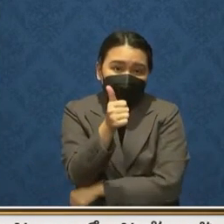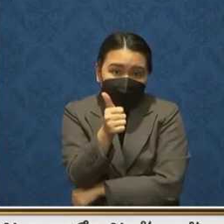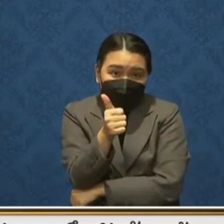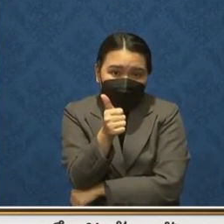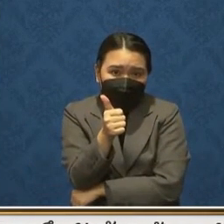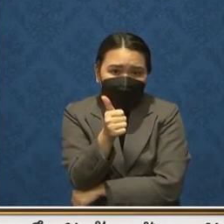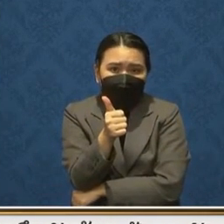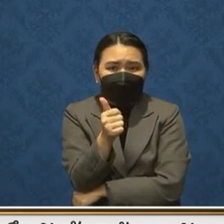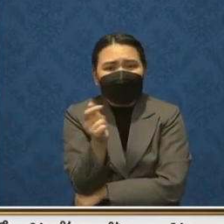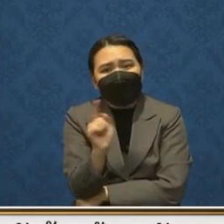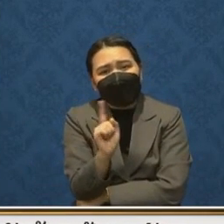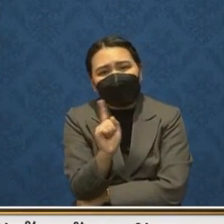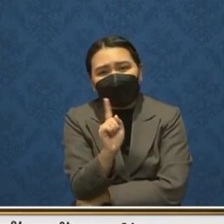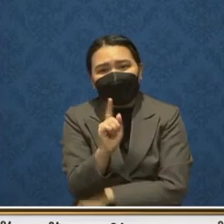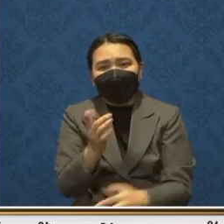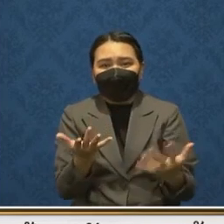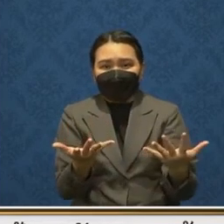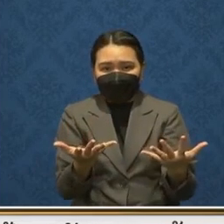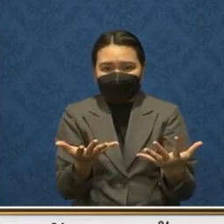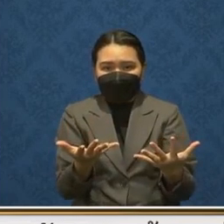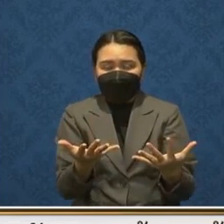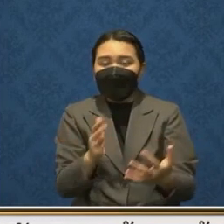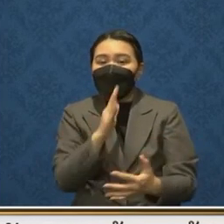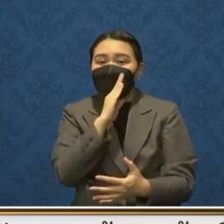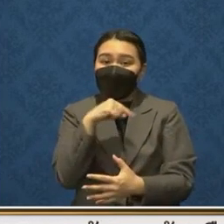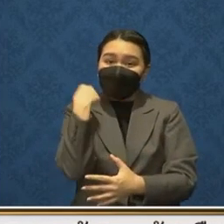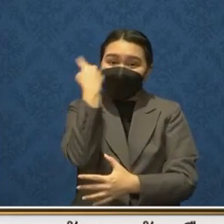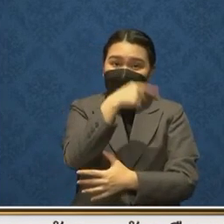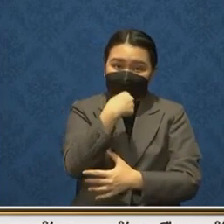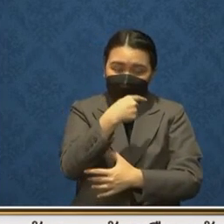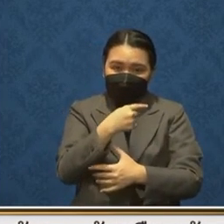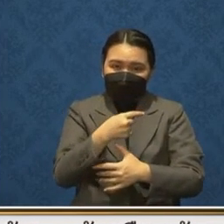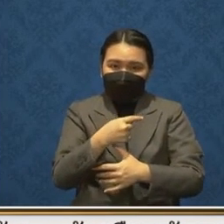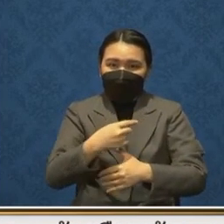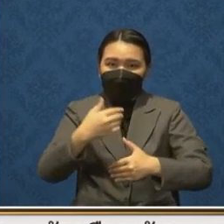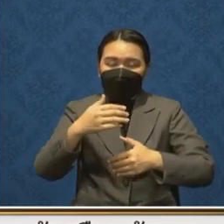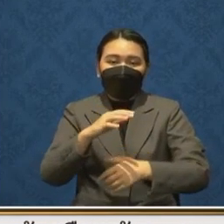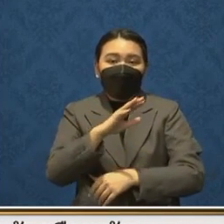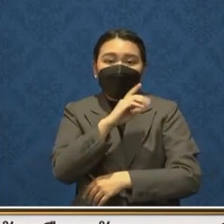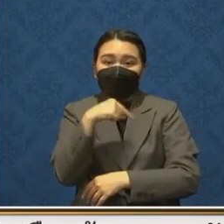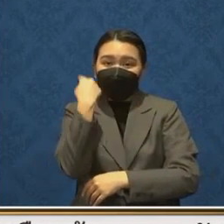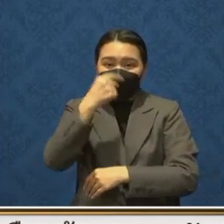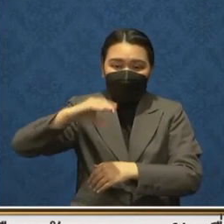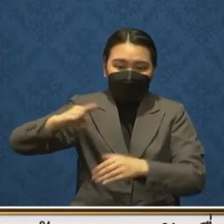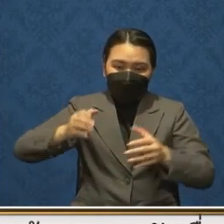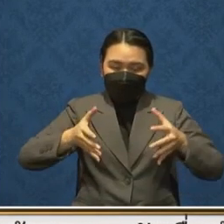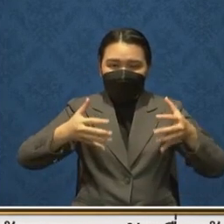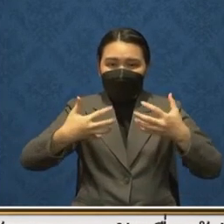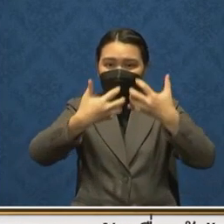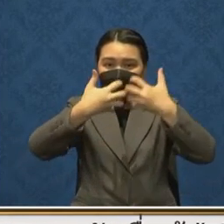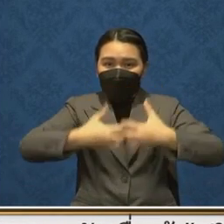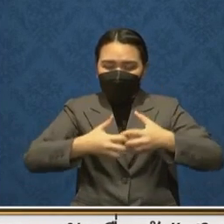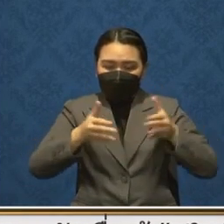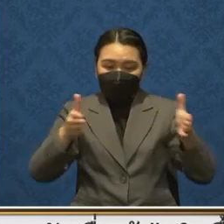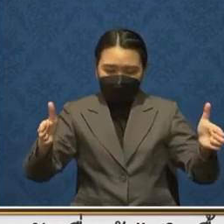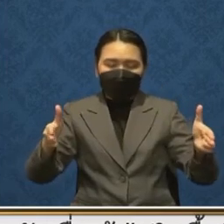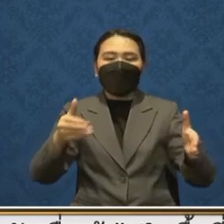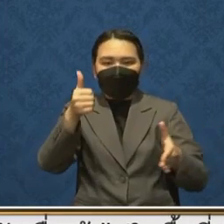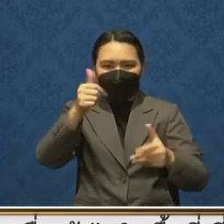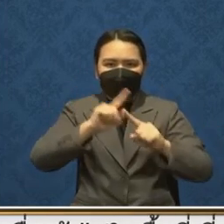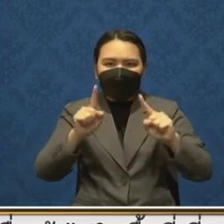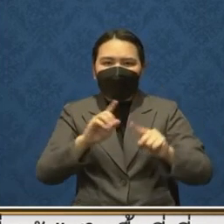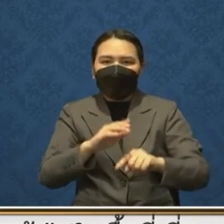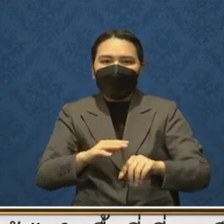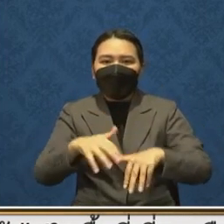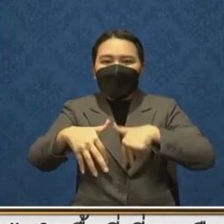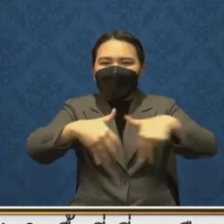เอาใจฟาร์มใหญ่อยู่ใชไครับ เอาใจไหนทุนอยู่ใช่ไผู้เรียงหมูอะไรก ๆ น้อย ตายครับ ไม่มที่อยู่